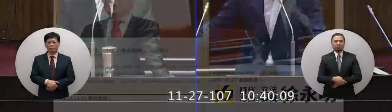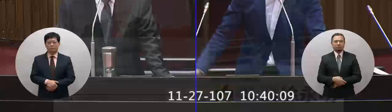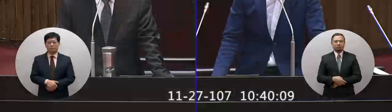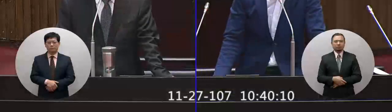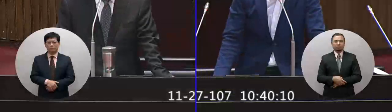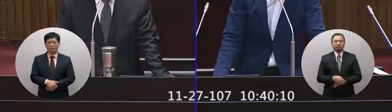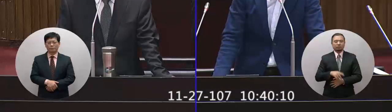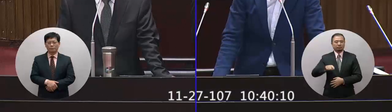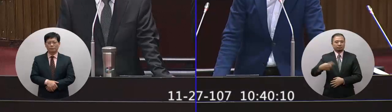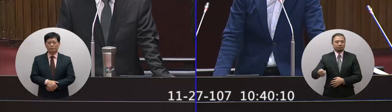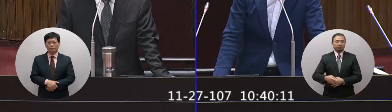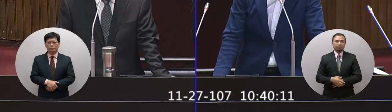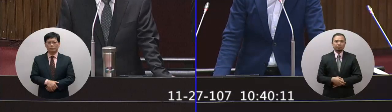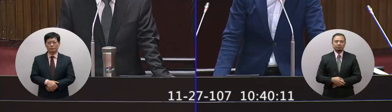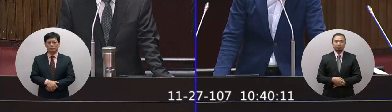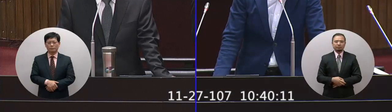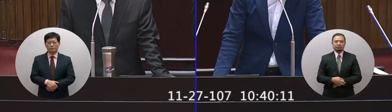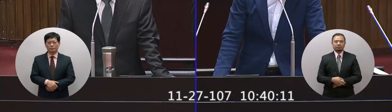下一页，